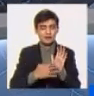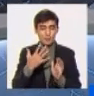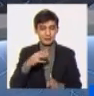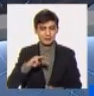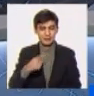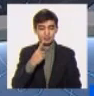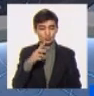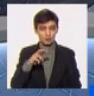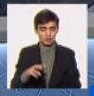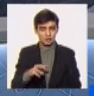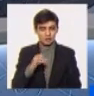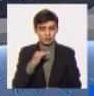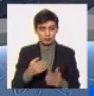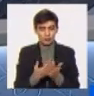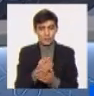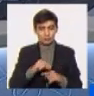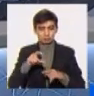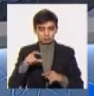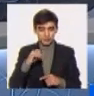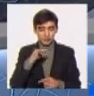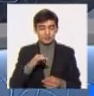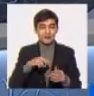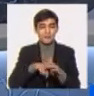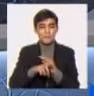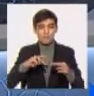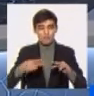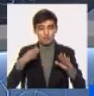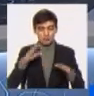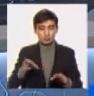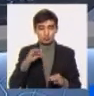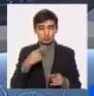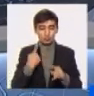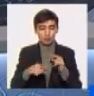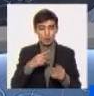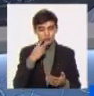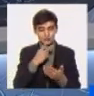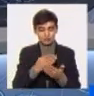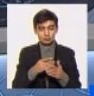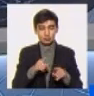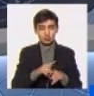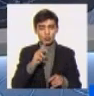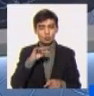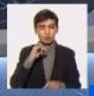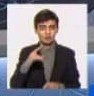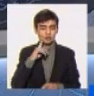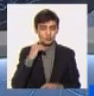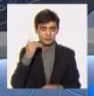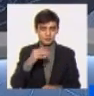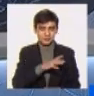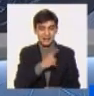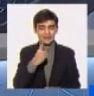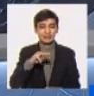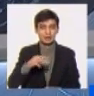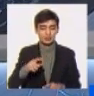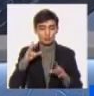за доллар. И это новый рекорд. А вот в обменниках наблюдается другая картина. Там курс зеленого упал на 1 тенге по сравнению